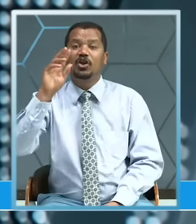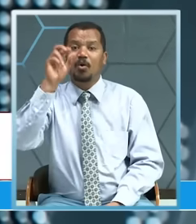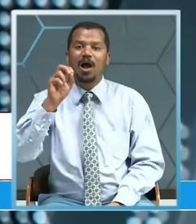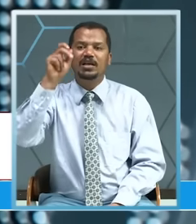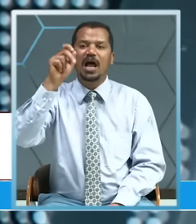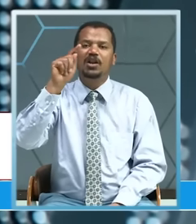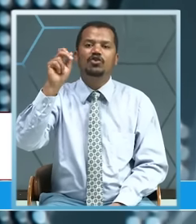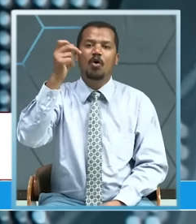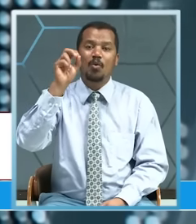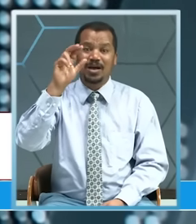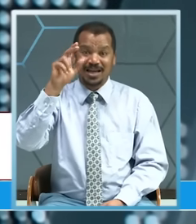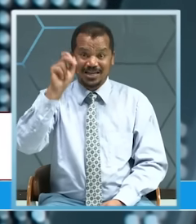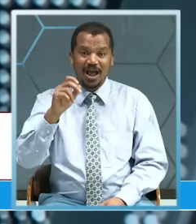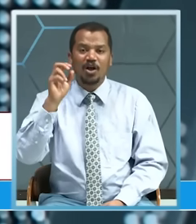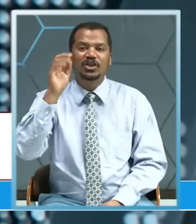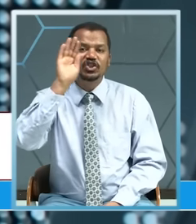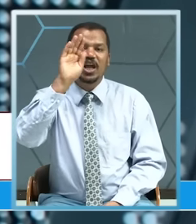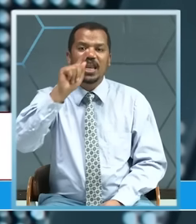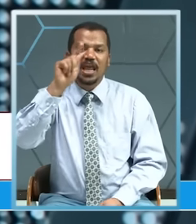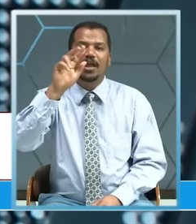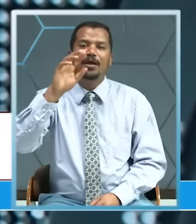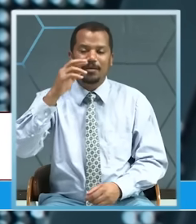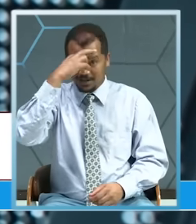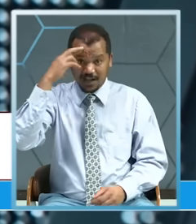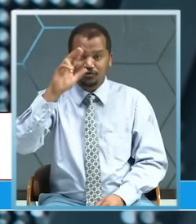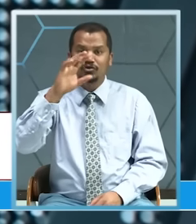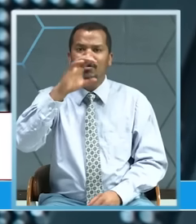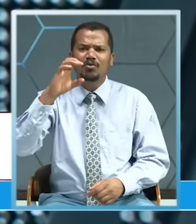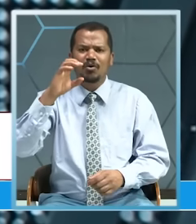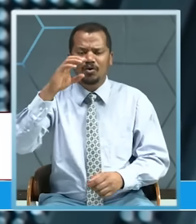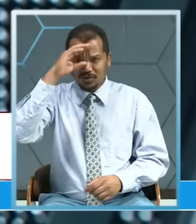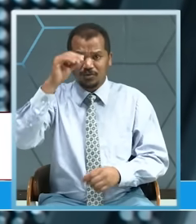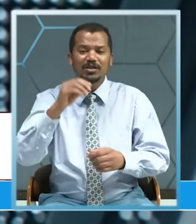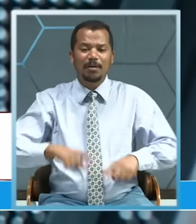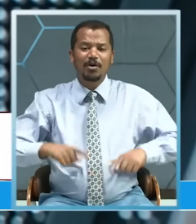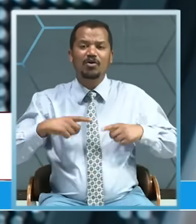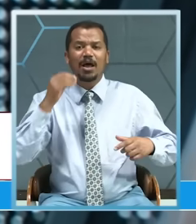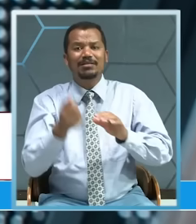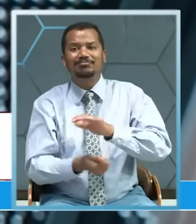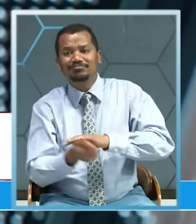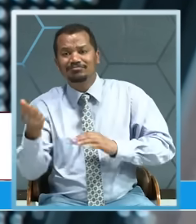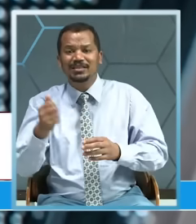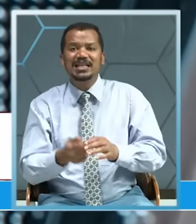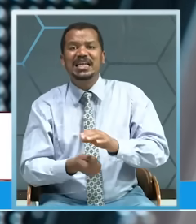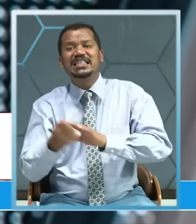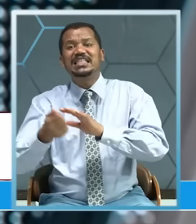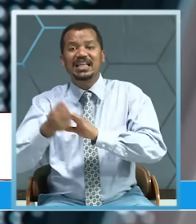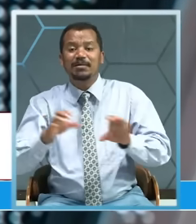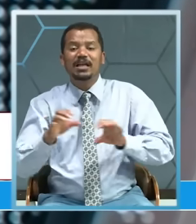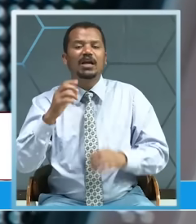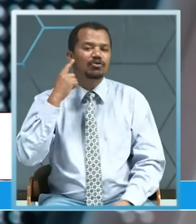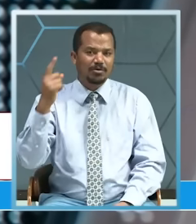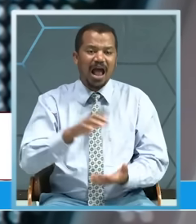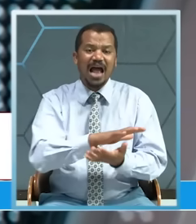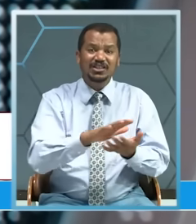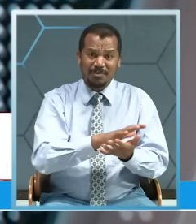በምዕራብ ሸዋ ዞን ዳኖ ወረዳ በኦነግ ሸኔ አማካኝነት ከ300 በላይ አባወራዎች ከመኖሪያቸው ተፈናቅለው ለስደት መዳረጋቸው